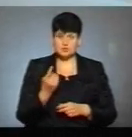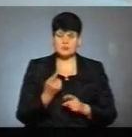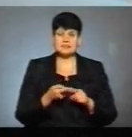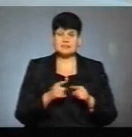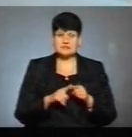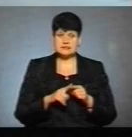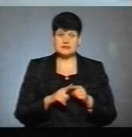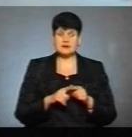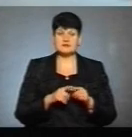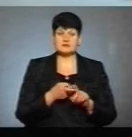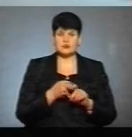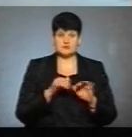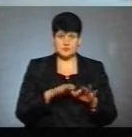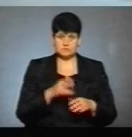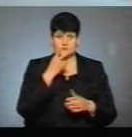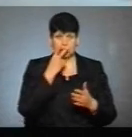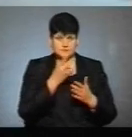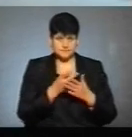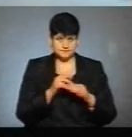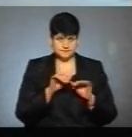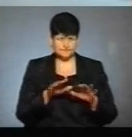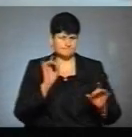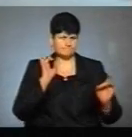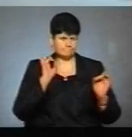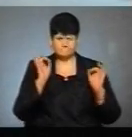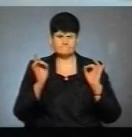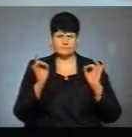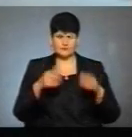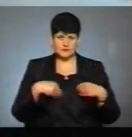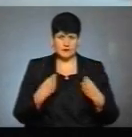цієї справи, висвітлити її, для того, щоб не було спуску.